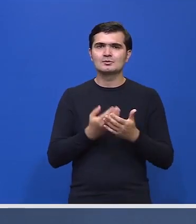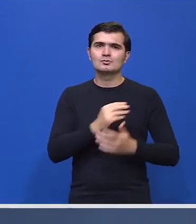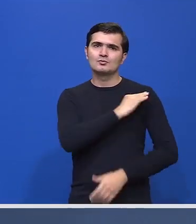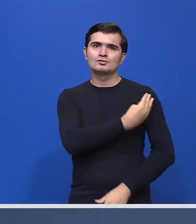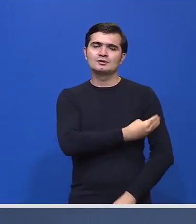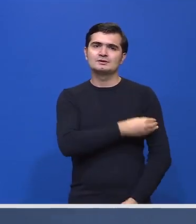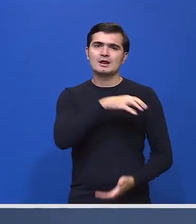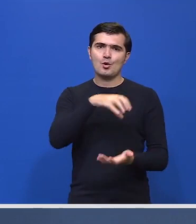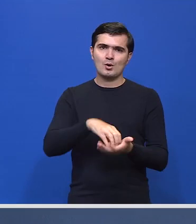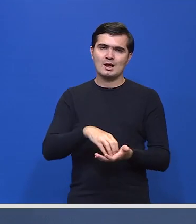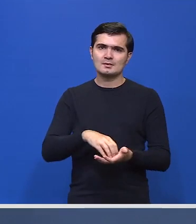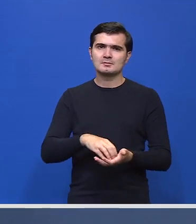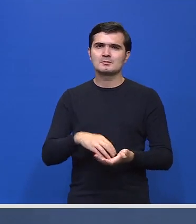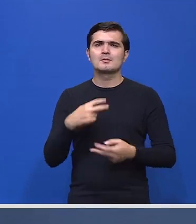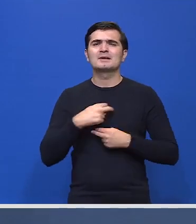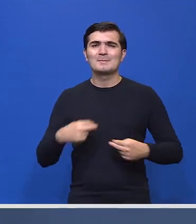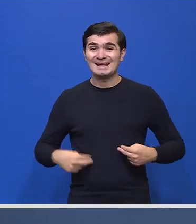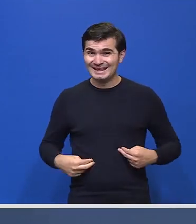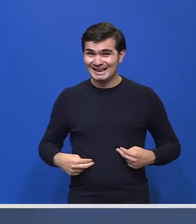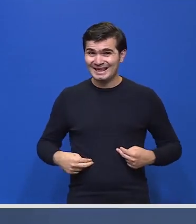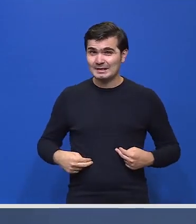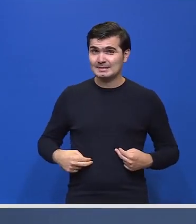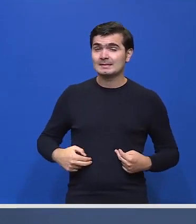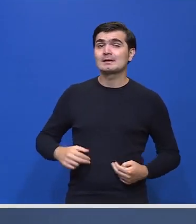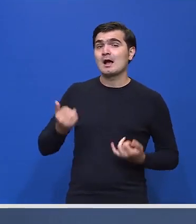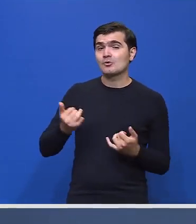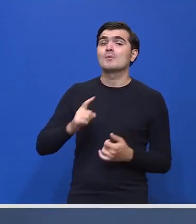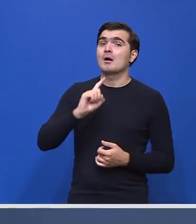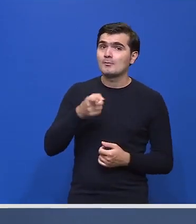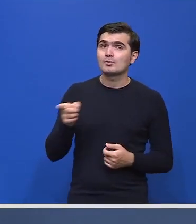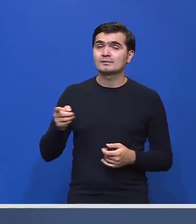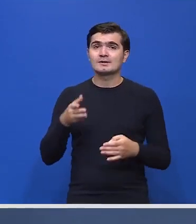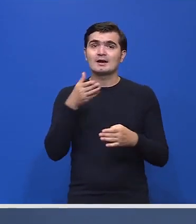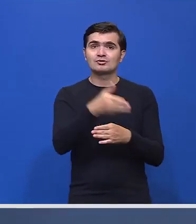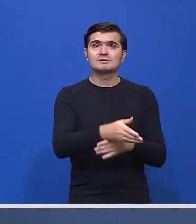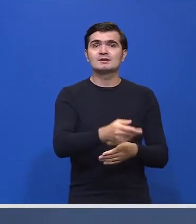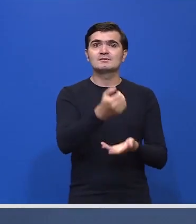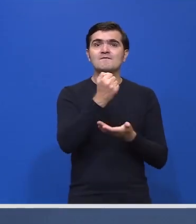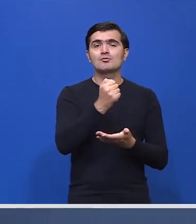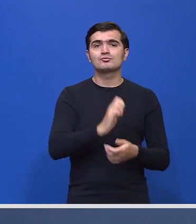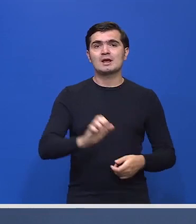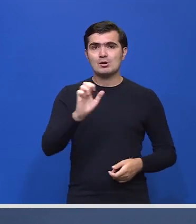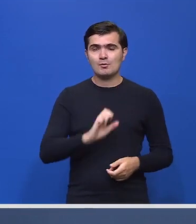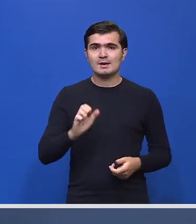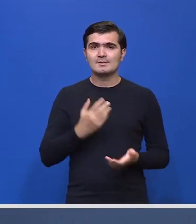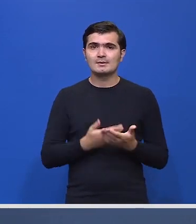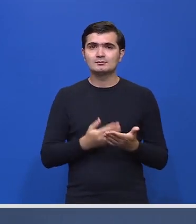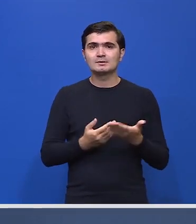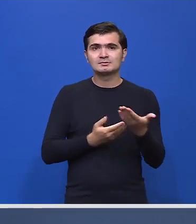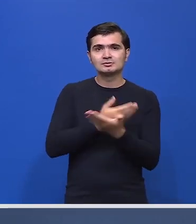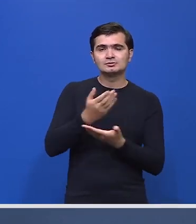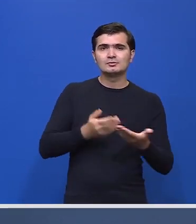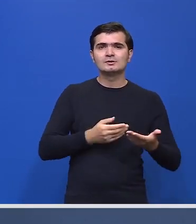publice locale. Primăriile astfel vor putea să acceseze fonduri europene pentru